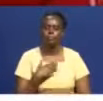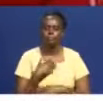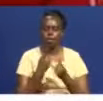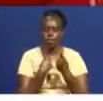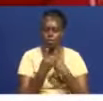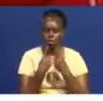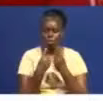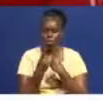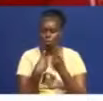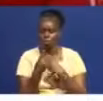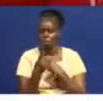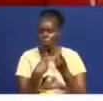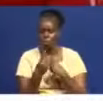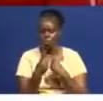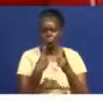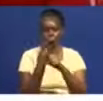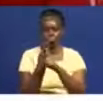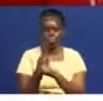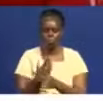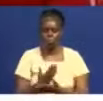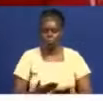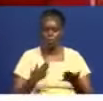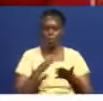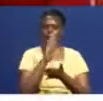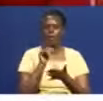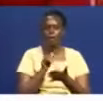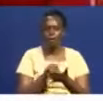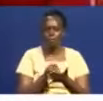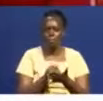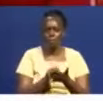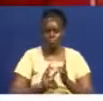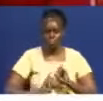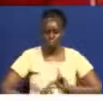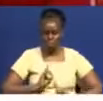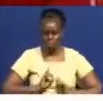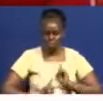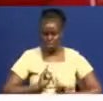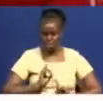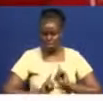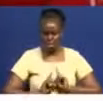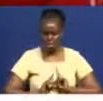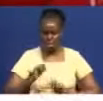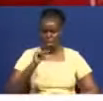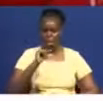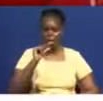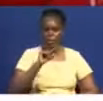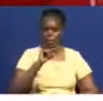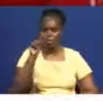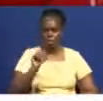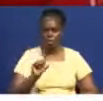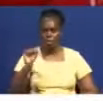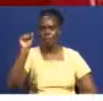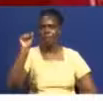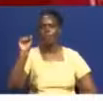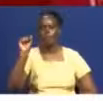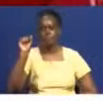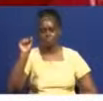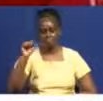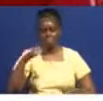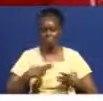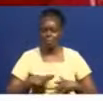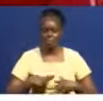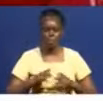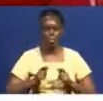nimezungumza mambo ya malimbikizi ya hasira yaliyowafanya vijana wetu kutoka barabarani.